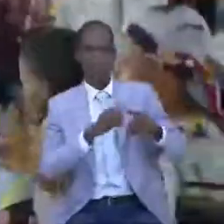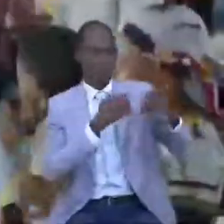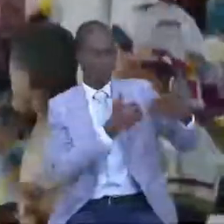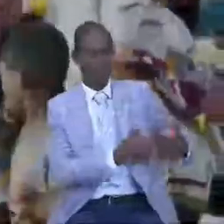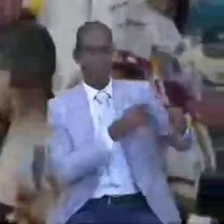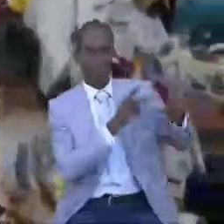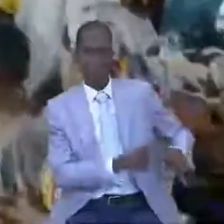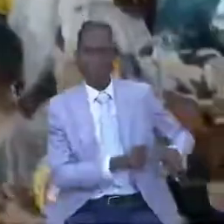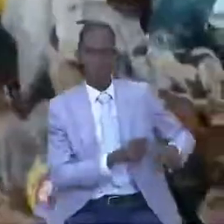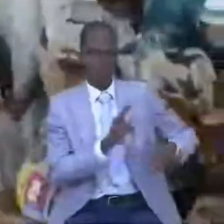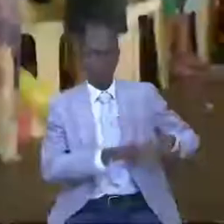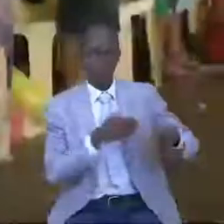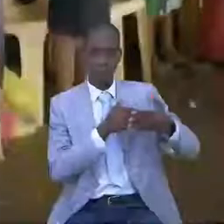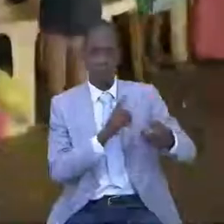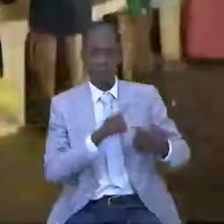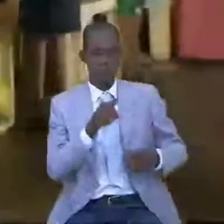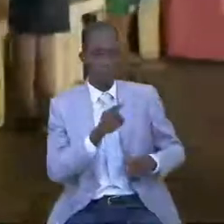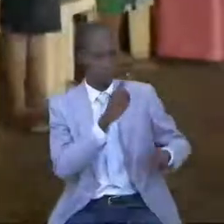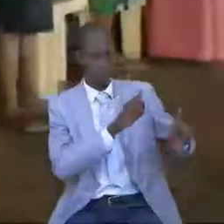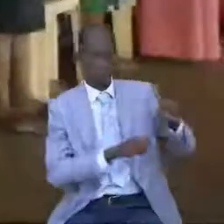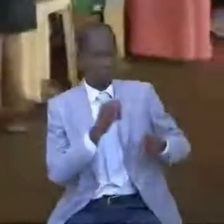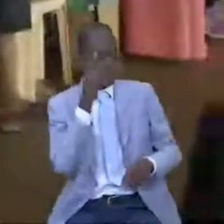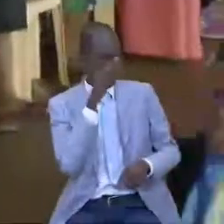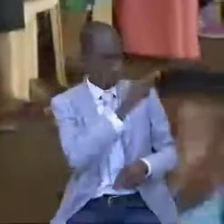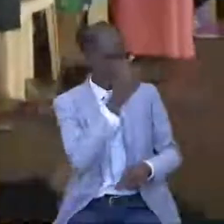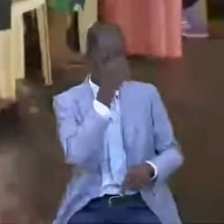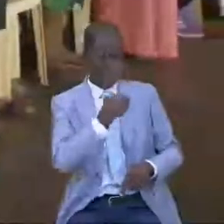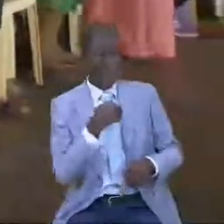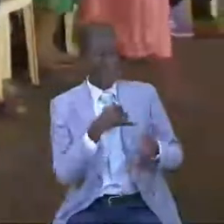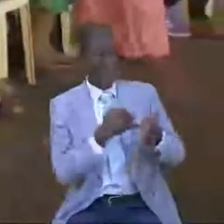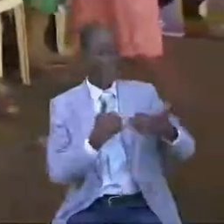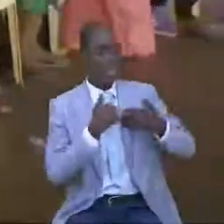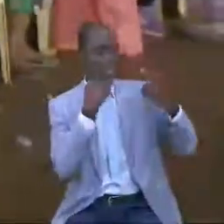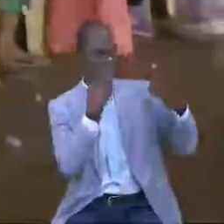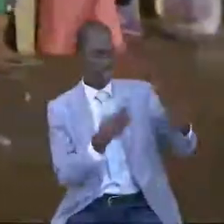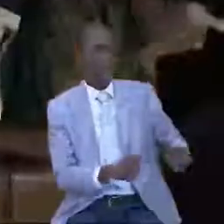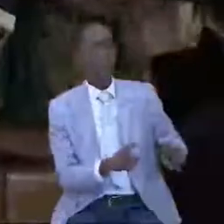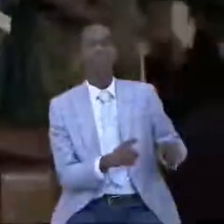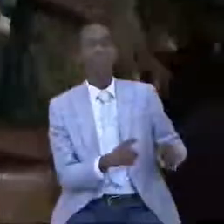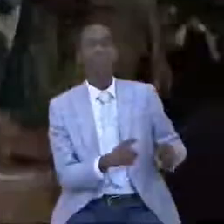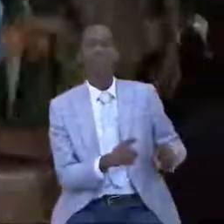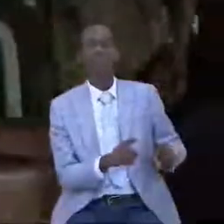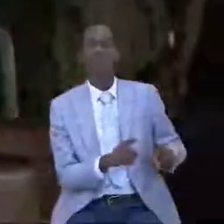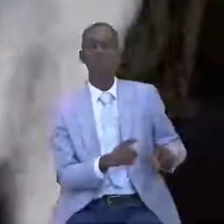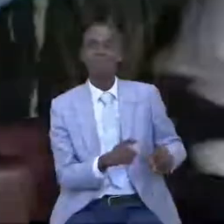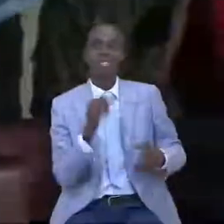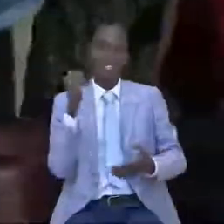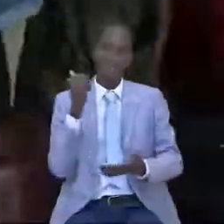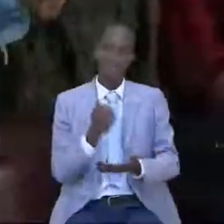C'est accompli. Je dis c'est accompli. Dis à votre voisin